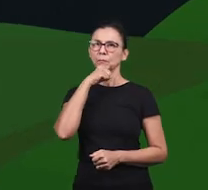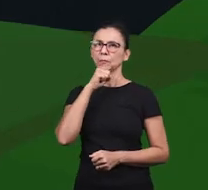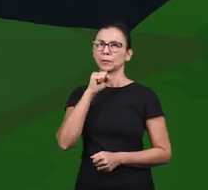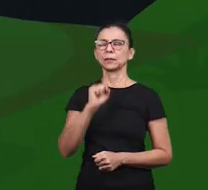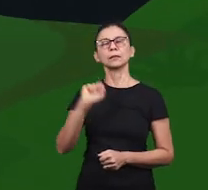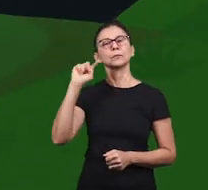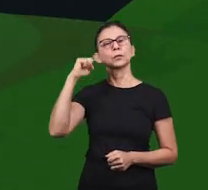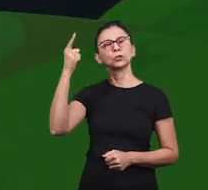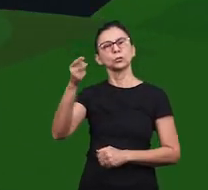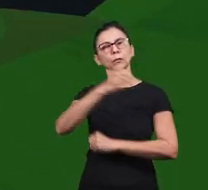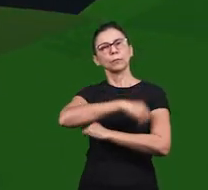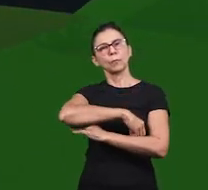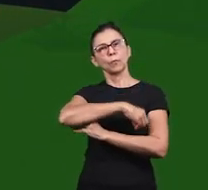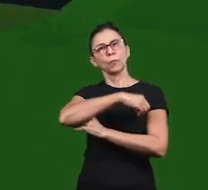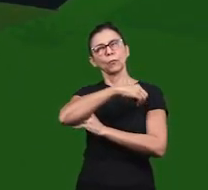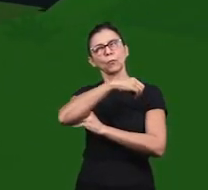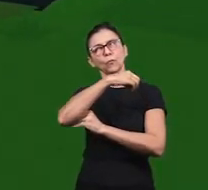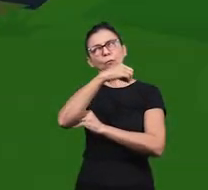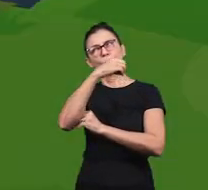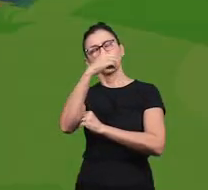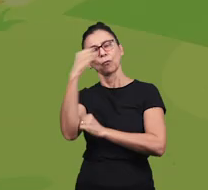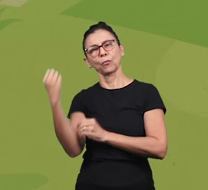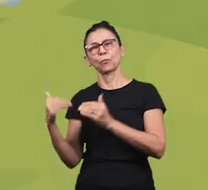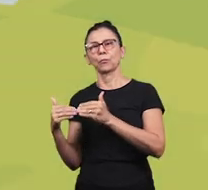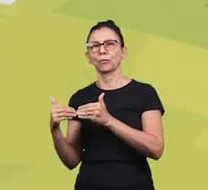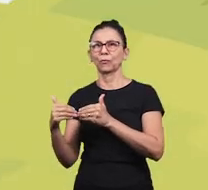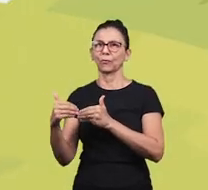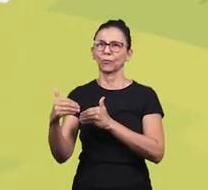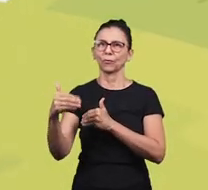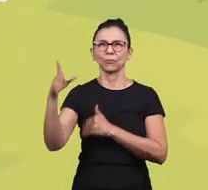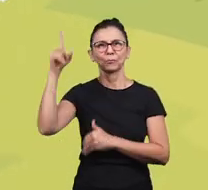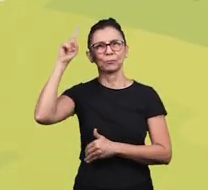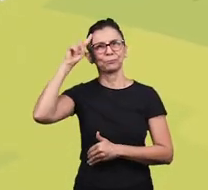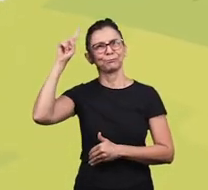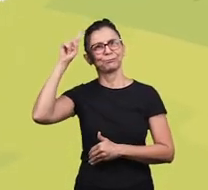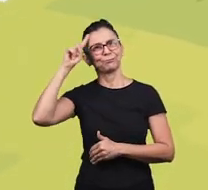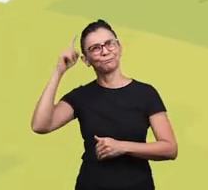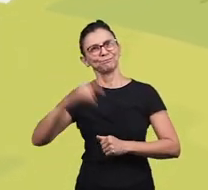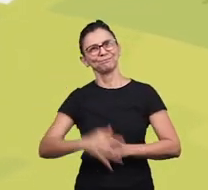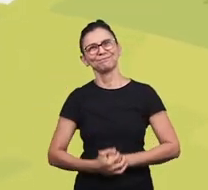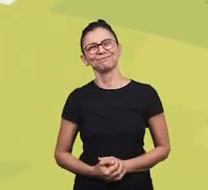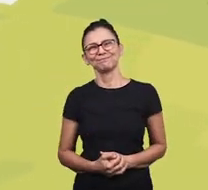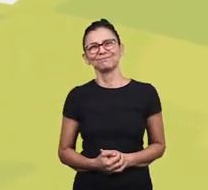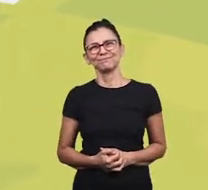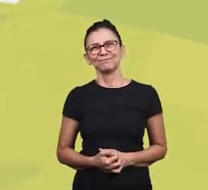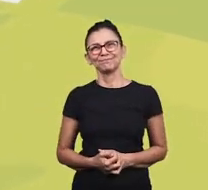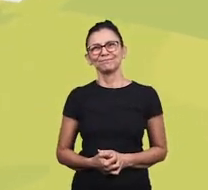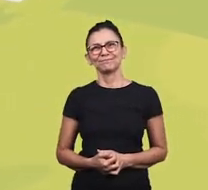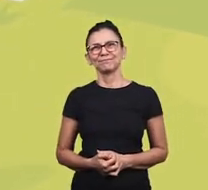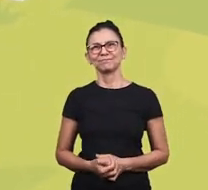elle va se réveiller pour vivre une nouvelle journée, une nouvelle routine. Uma nova rotina.